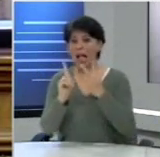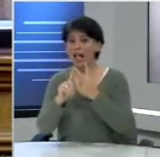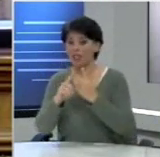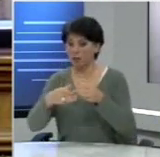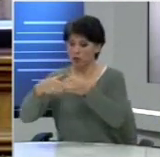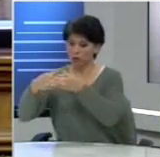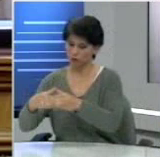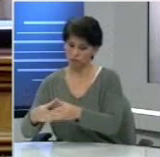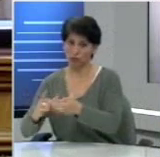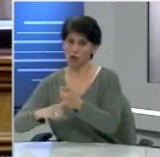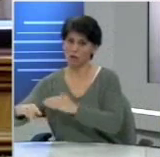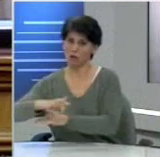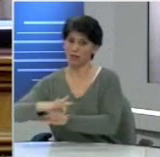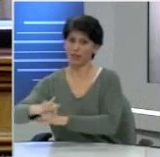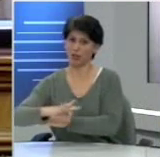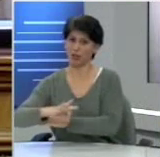κορμός νομοσχεδίων